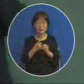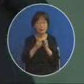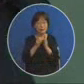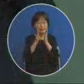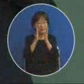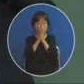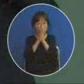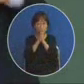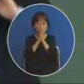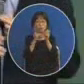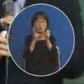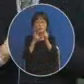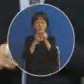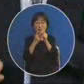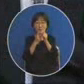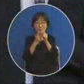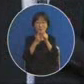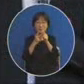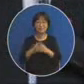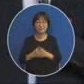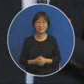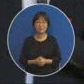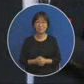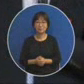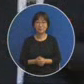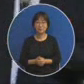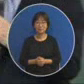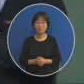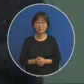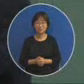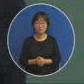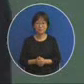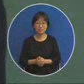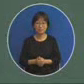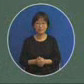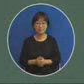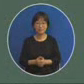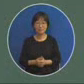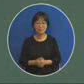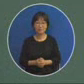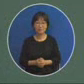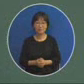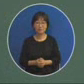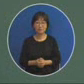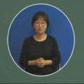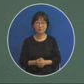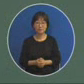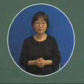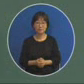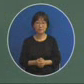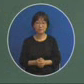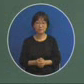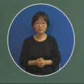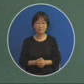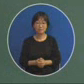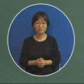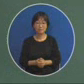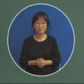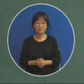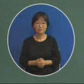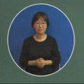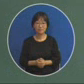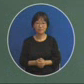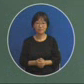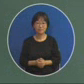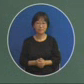Or the second prayer. 여러분이 선교 현장을 많이 다니고 있는데요. 중요합니다만 그렇지 않습니다. You are going out to a lot of